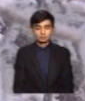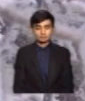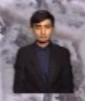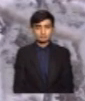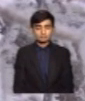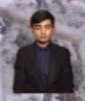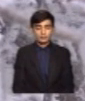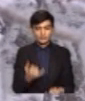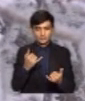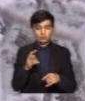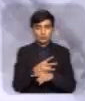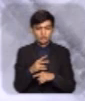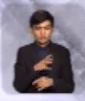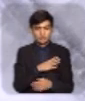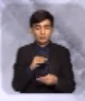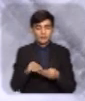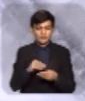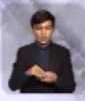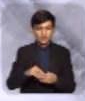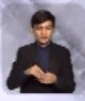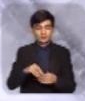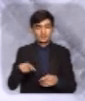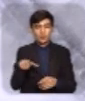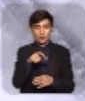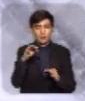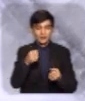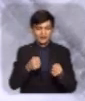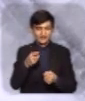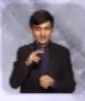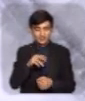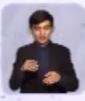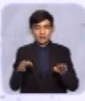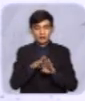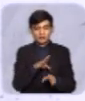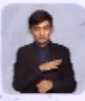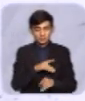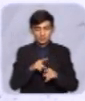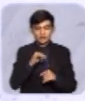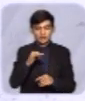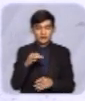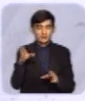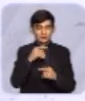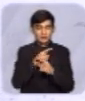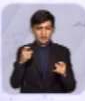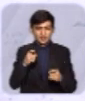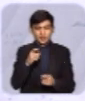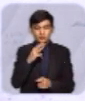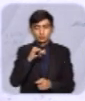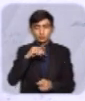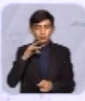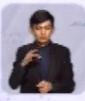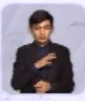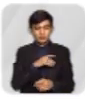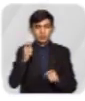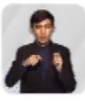сегодня ночью опять были закрыты 23 участков автодорог в 13 областях штормовое предупреждение дожди уже